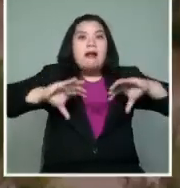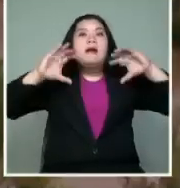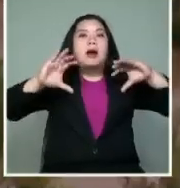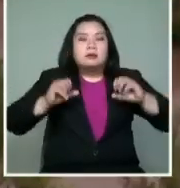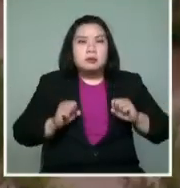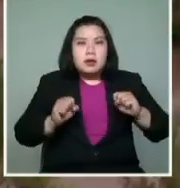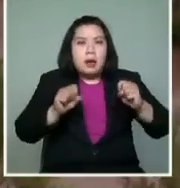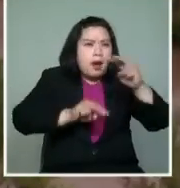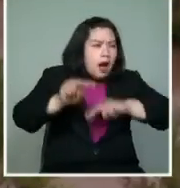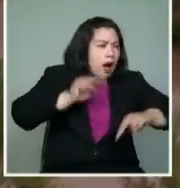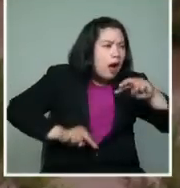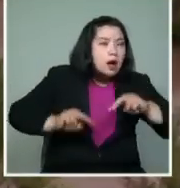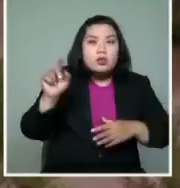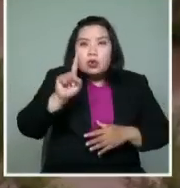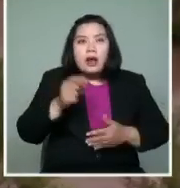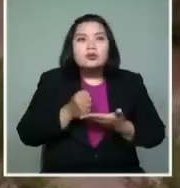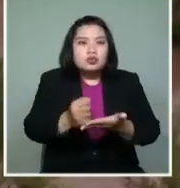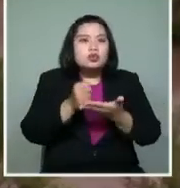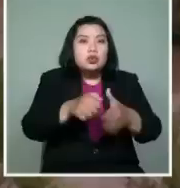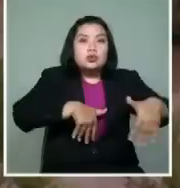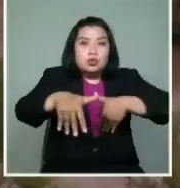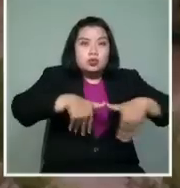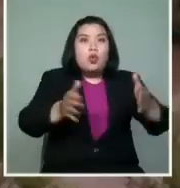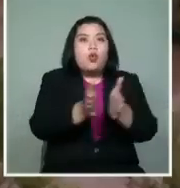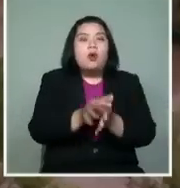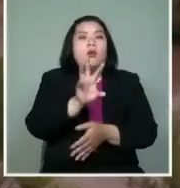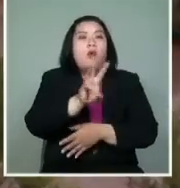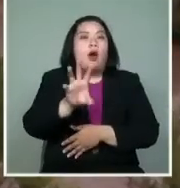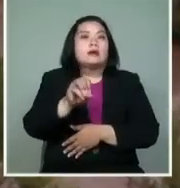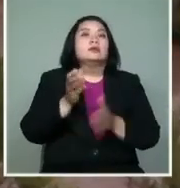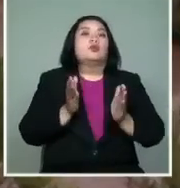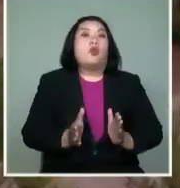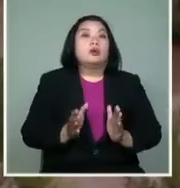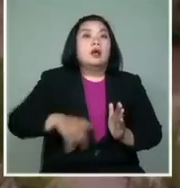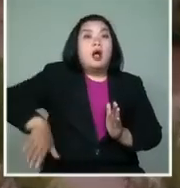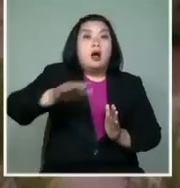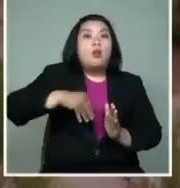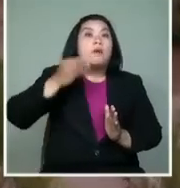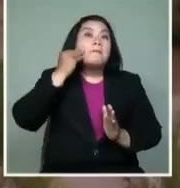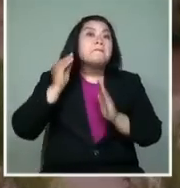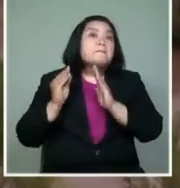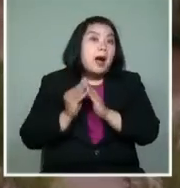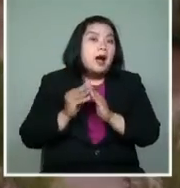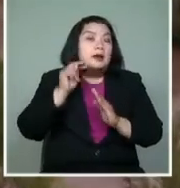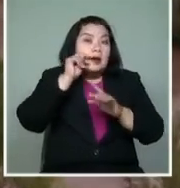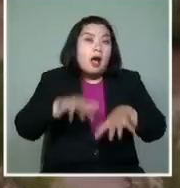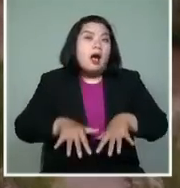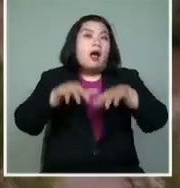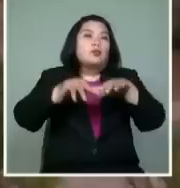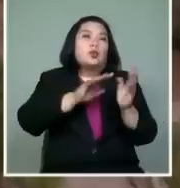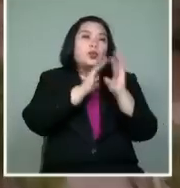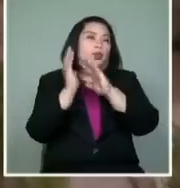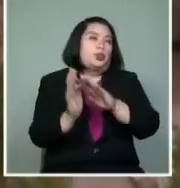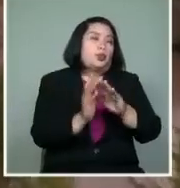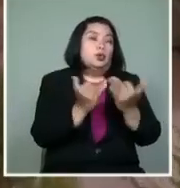การค้นหาแล้วก็ช่วยเหลือประชาชนกว่า650คนที่ได้รับผลกระทบจากสภาพอากาศที่แปรปรวนแล้วล่าสุด